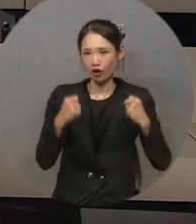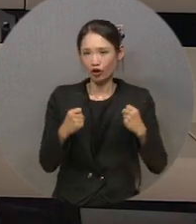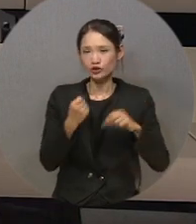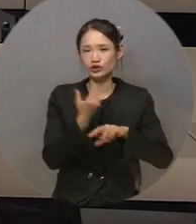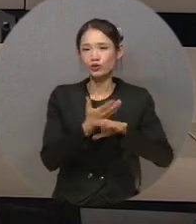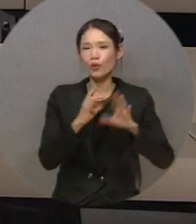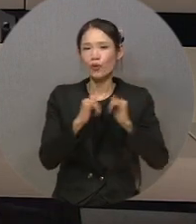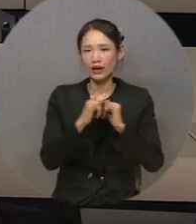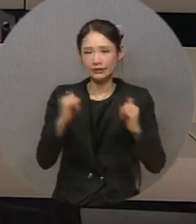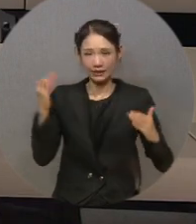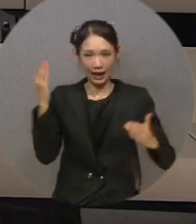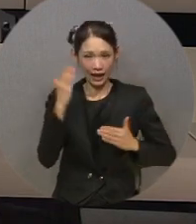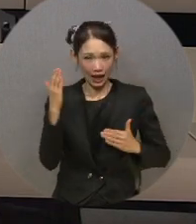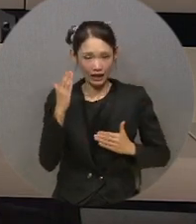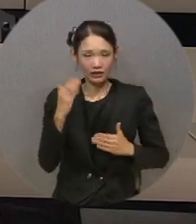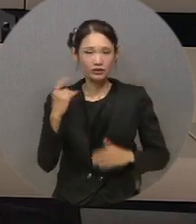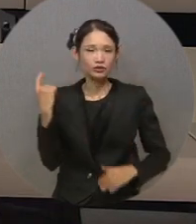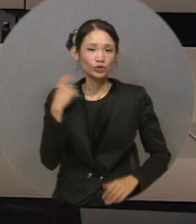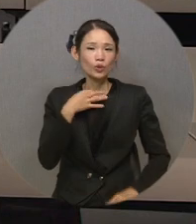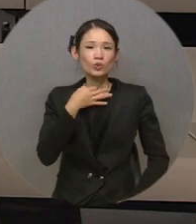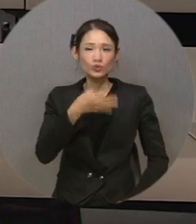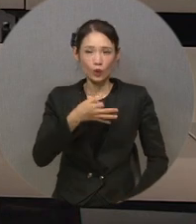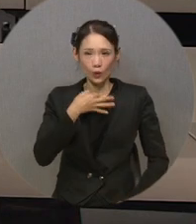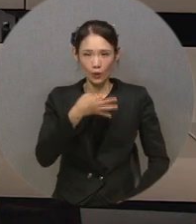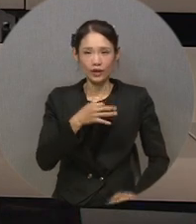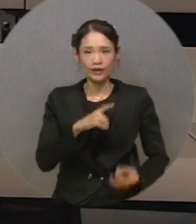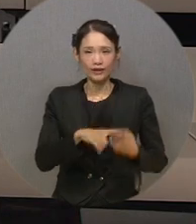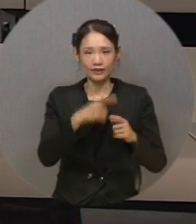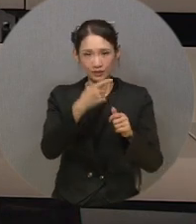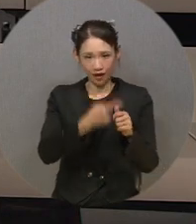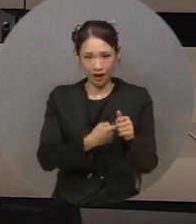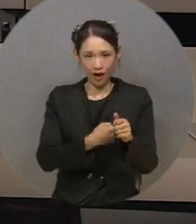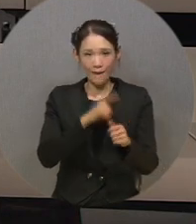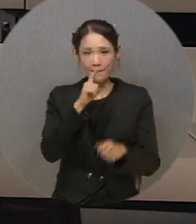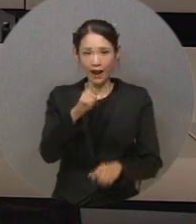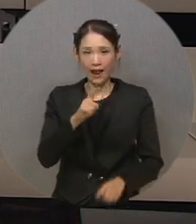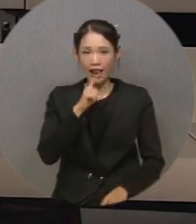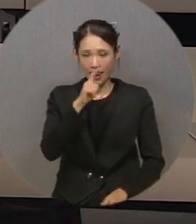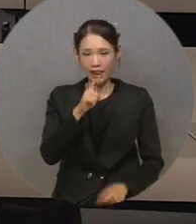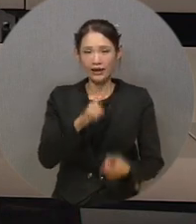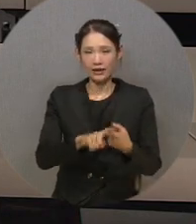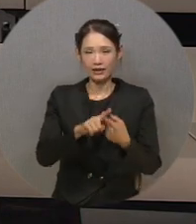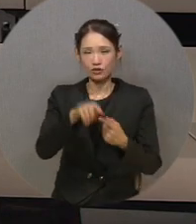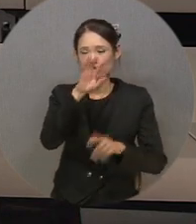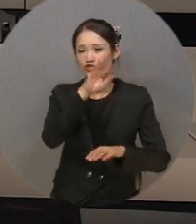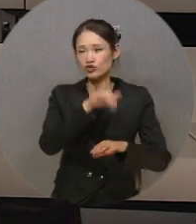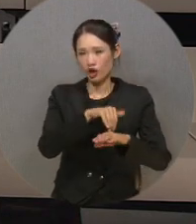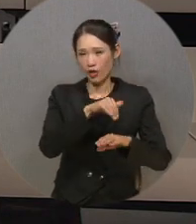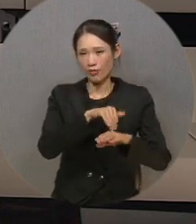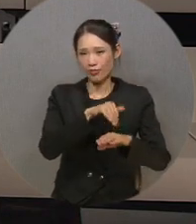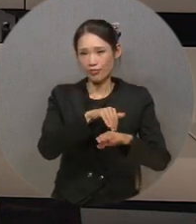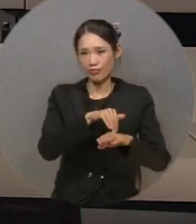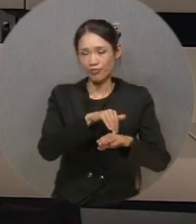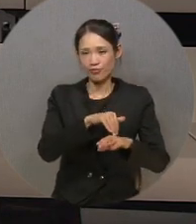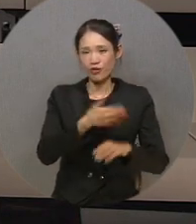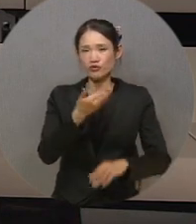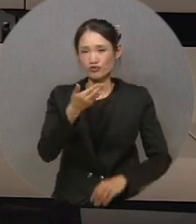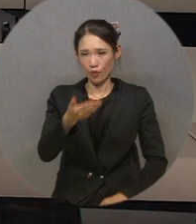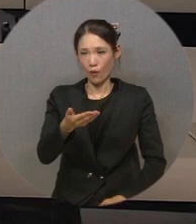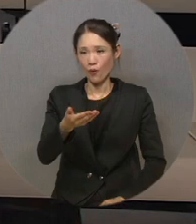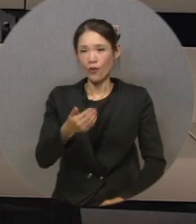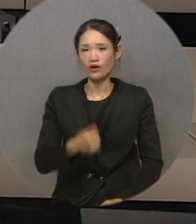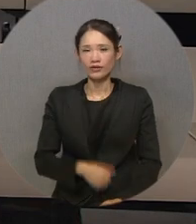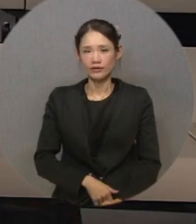외국인들 학생들에게 소리나는 자연스러운 말하기에 대한 어떤 훈련과 연습을 시키는 그런